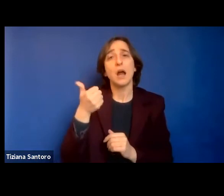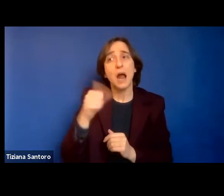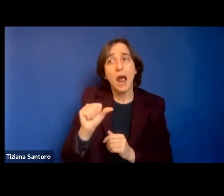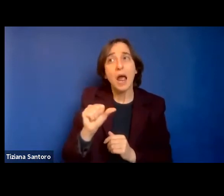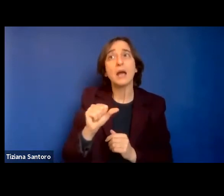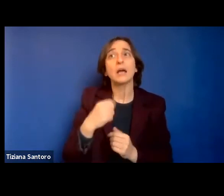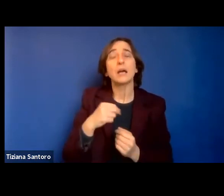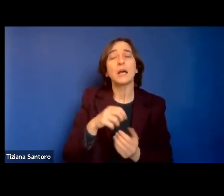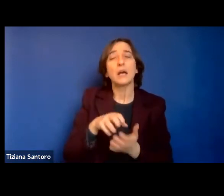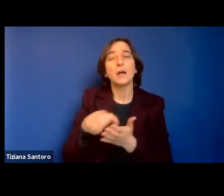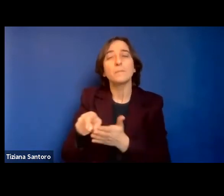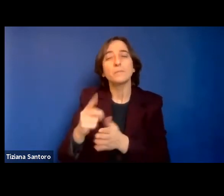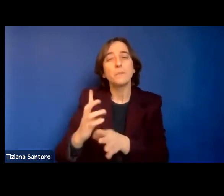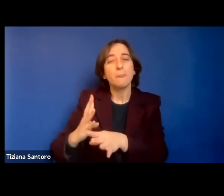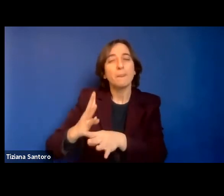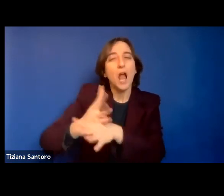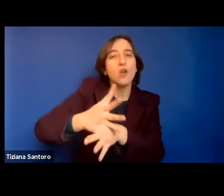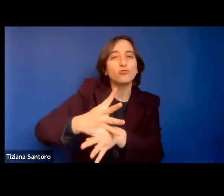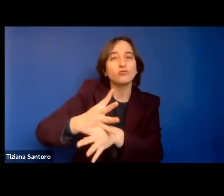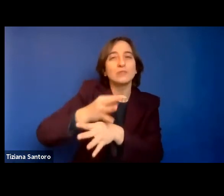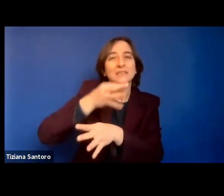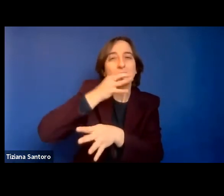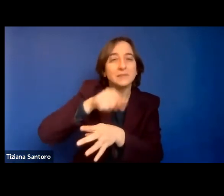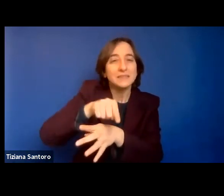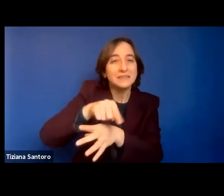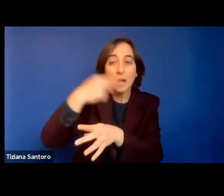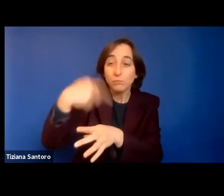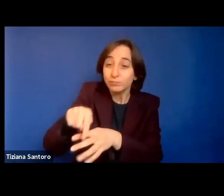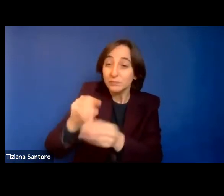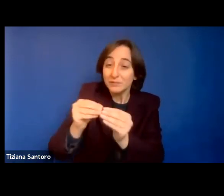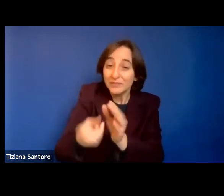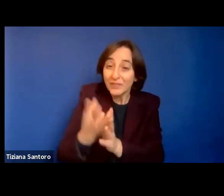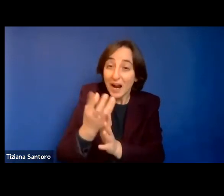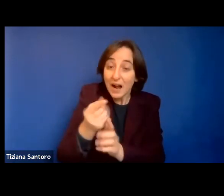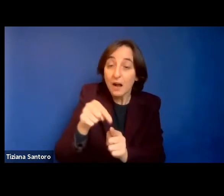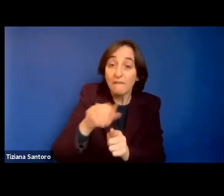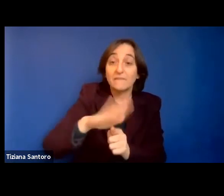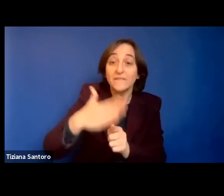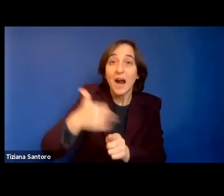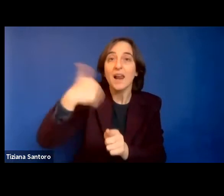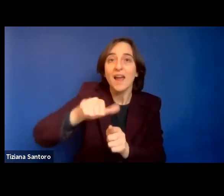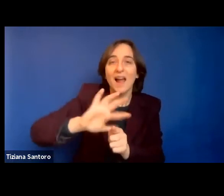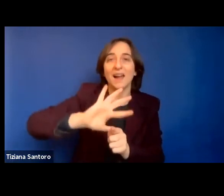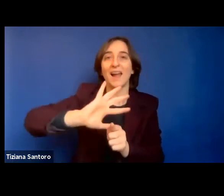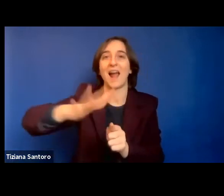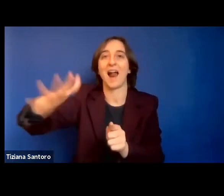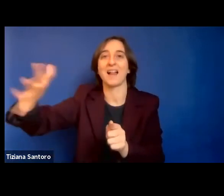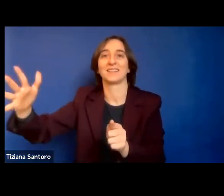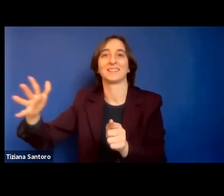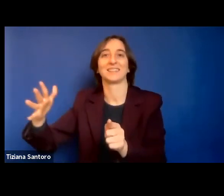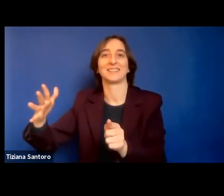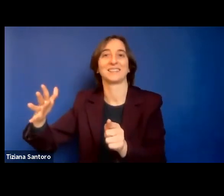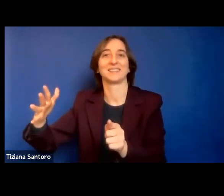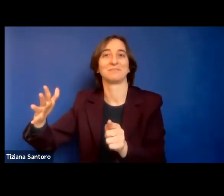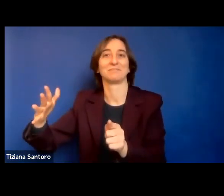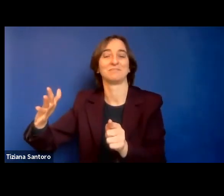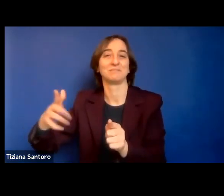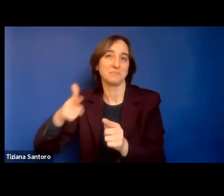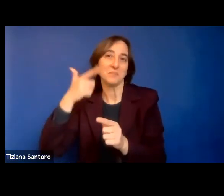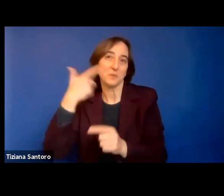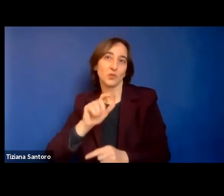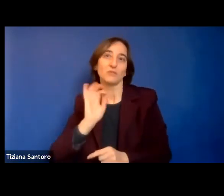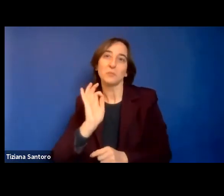avanzamento nell'accessibilità anche per altre fasce. Cioè siamo tutti collegati, nel senso che, come ci racconta